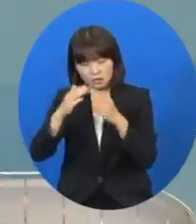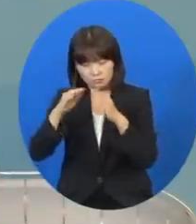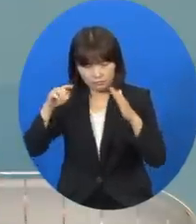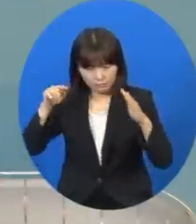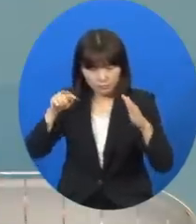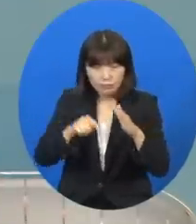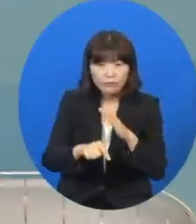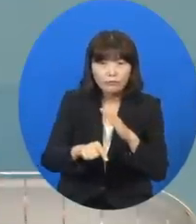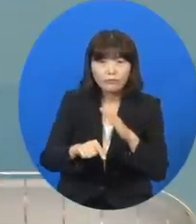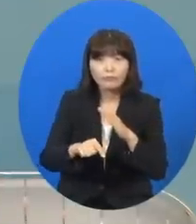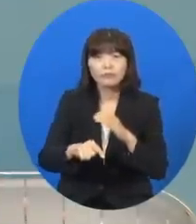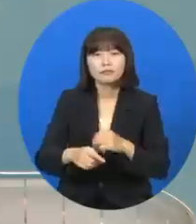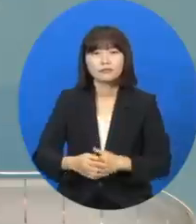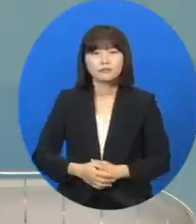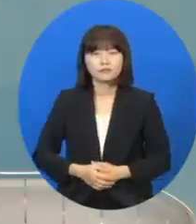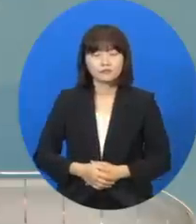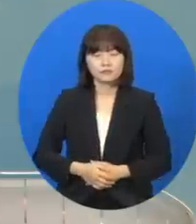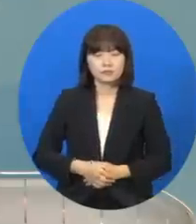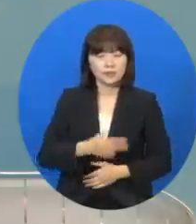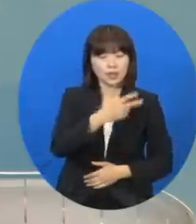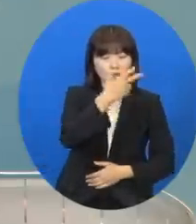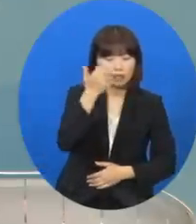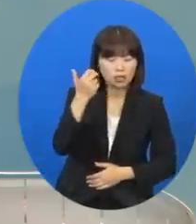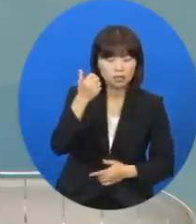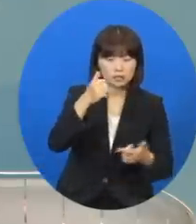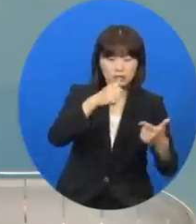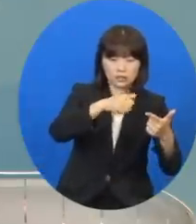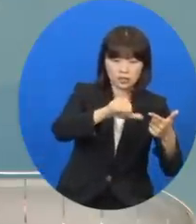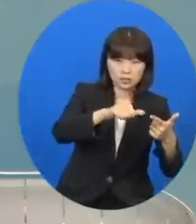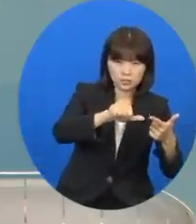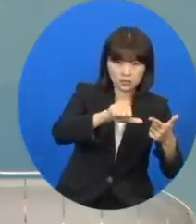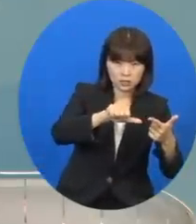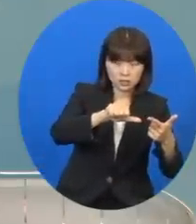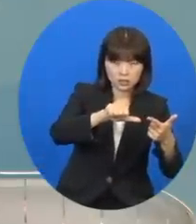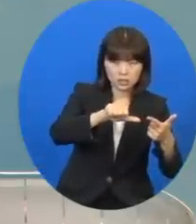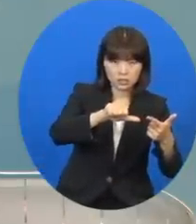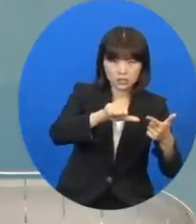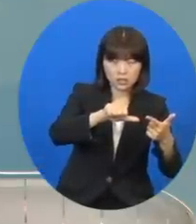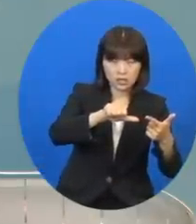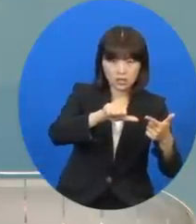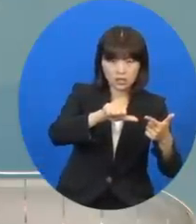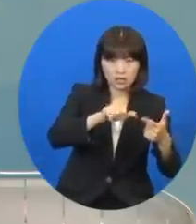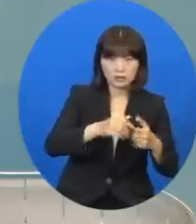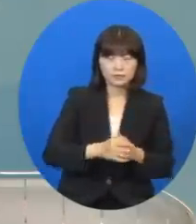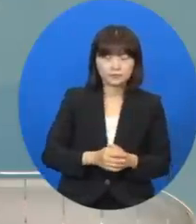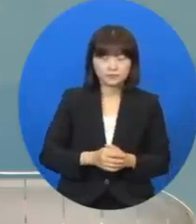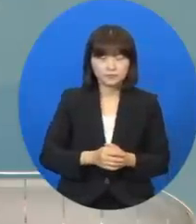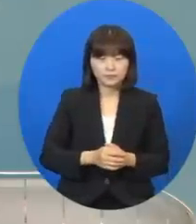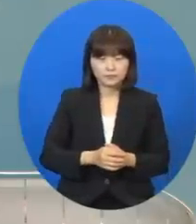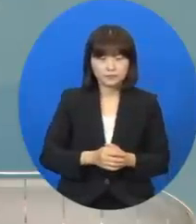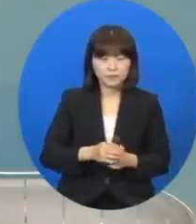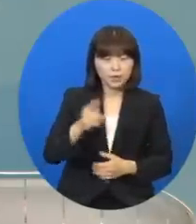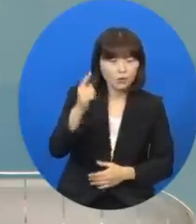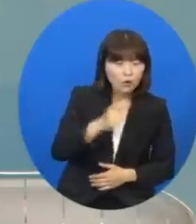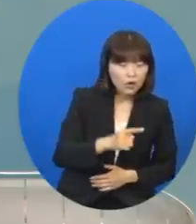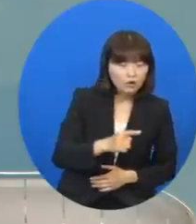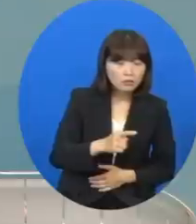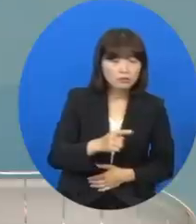들어오셔서는 잠을 자고 있는 자기 머리맡에 와서 그 뺨을 자기 얼굴에다가